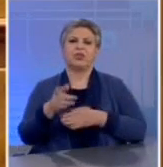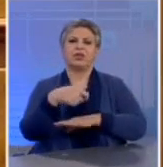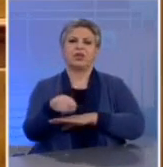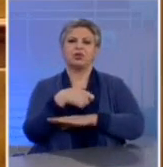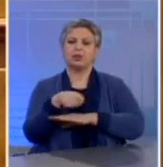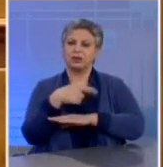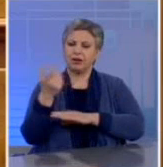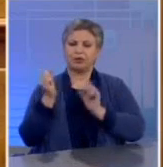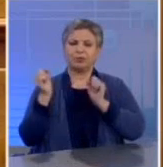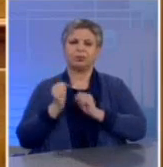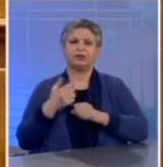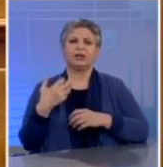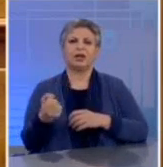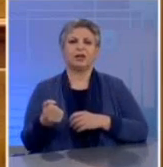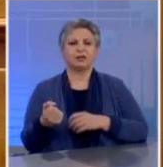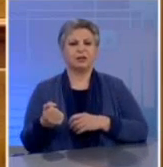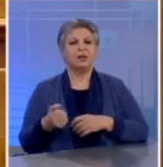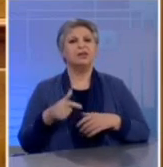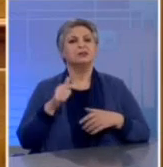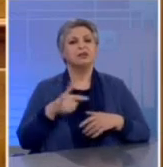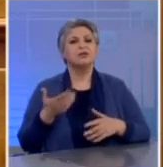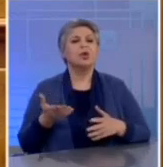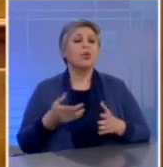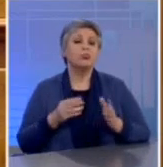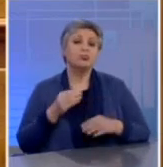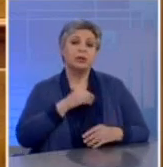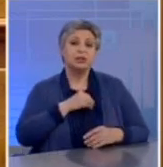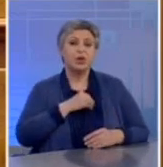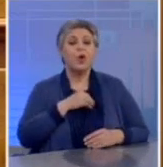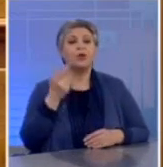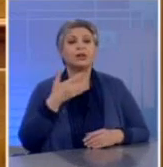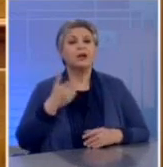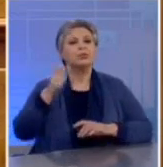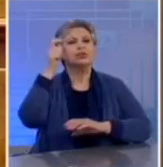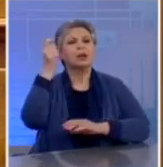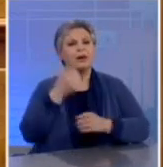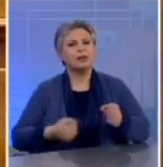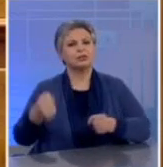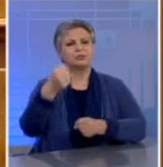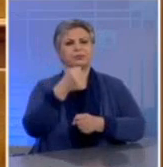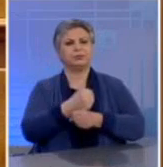δυστυχώς, μετά την ανάληψη της εξουσίας από τον Αντώνη Σαμαρά, η Νέα Δημοκρατία,